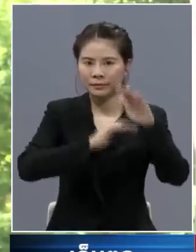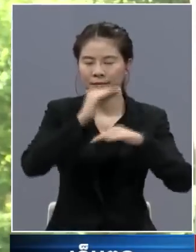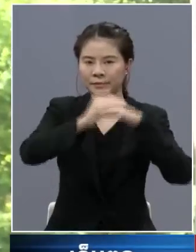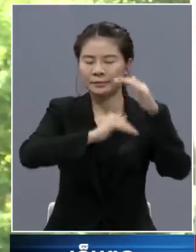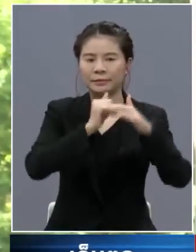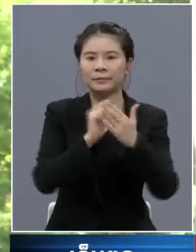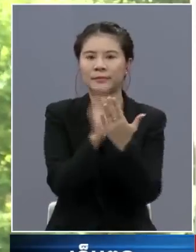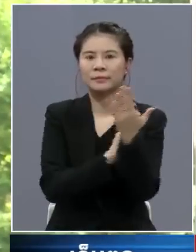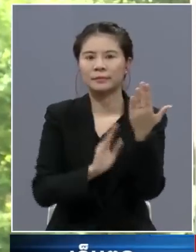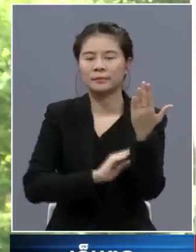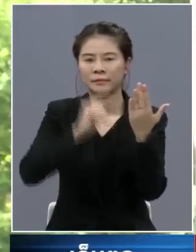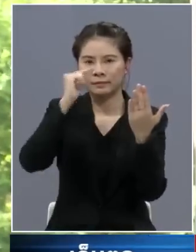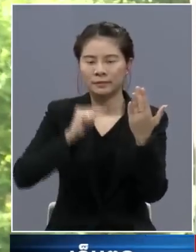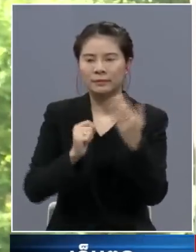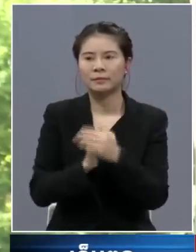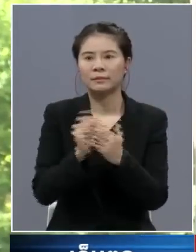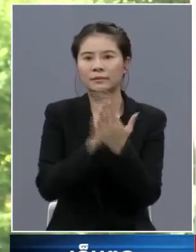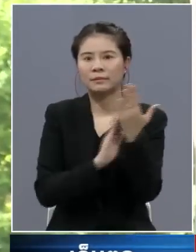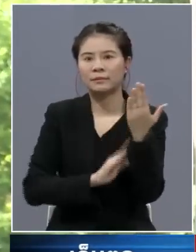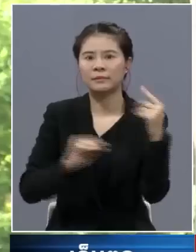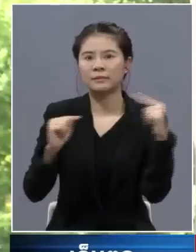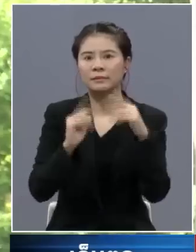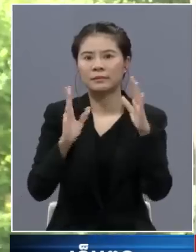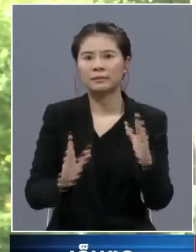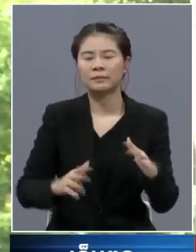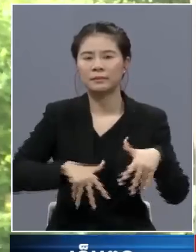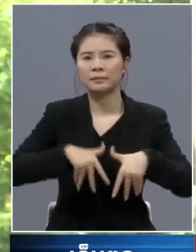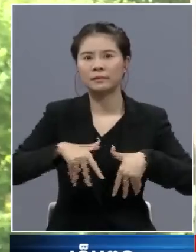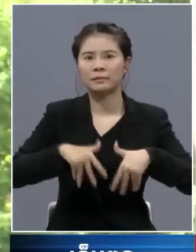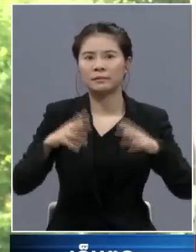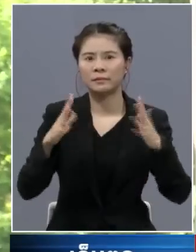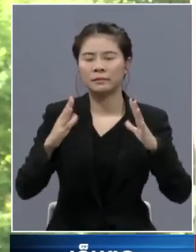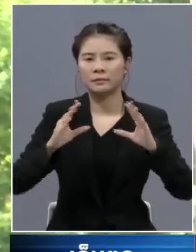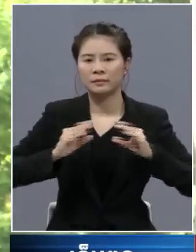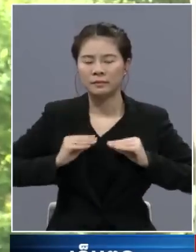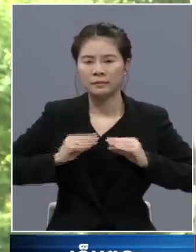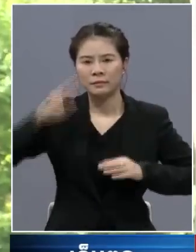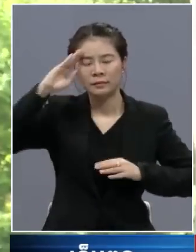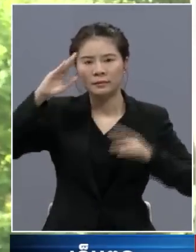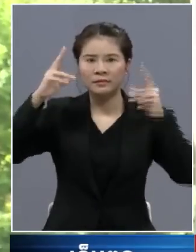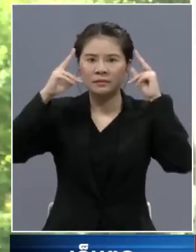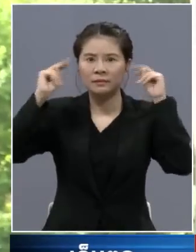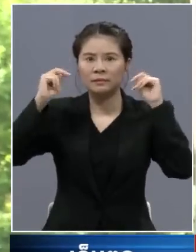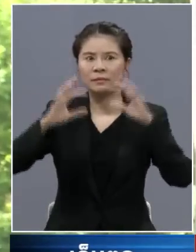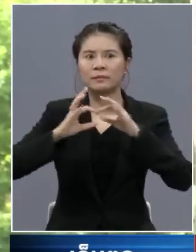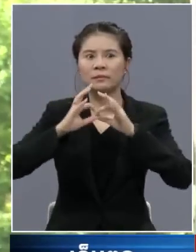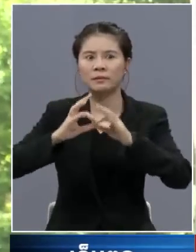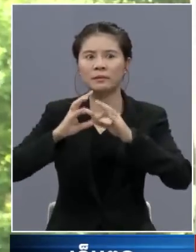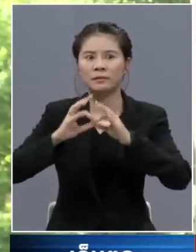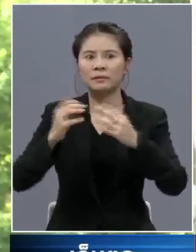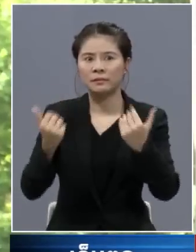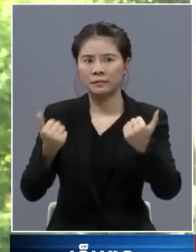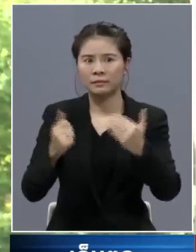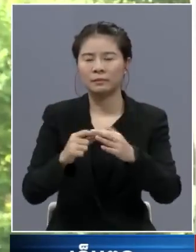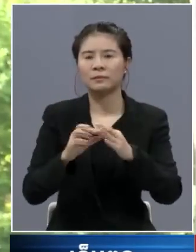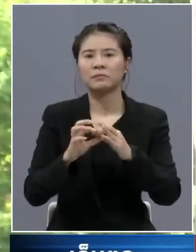นุมลงถนนนั้นไม่เกิดประโยชน์กับประเทศไทยในวันนี้นะฮะยอมรับเลยว่าพลเอกประยุทธ์เป็นห่วงในเรื่องนี้มากเพราะวันนี้เรา